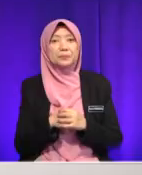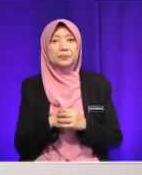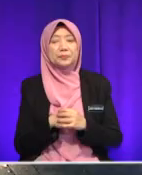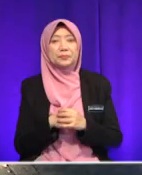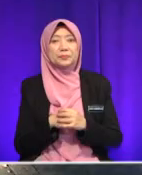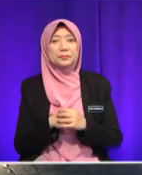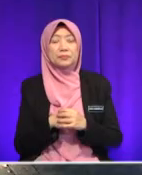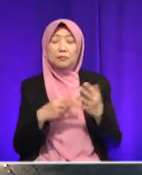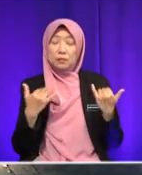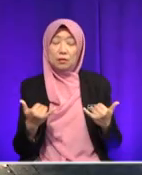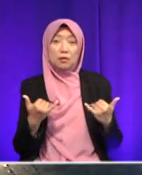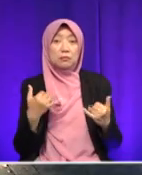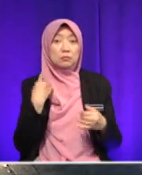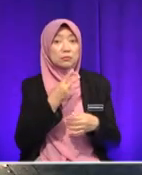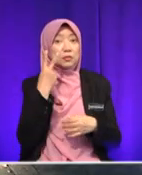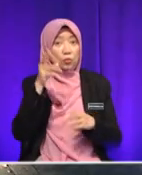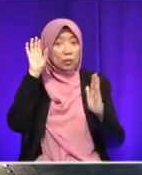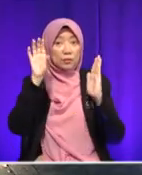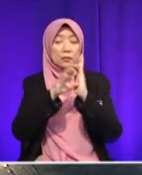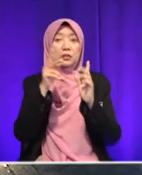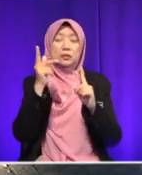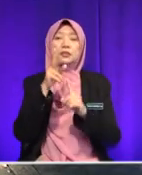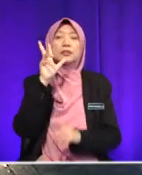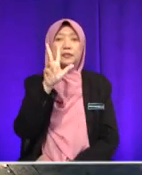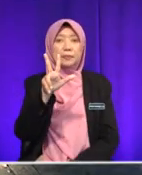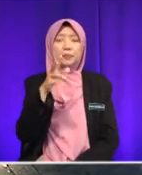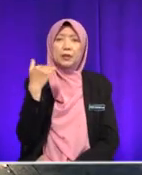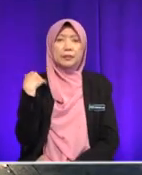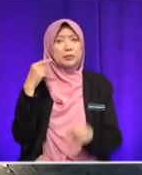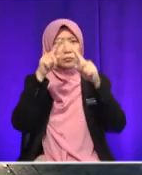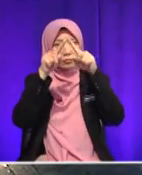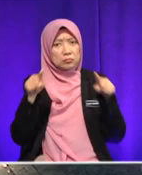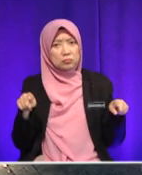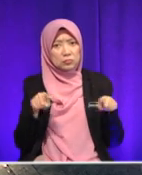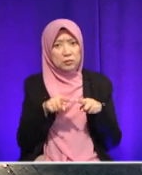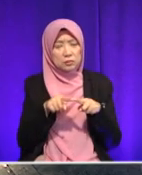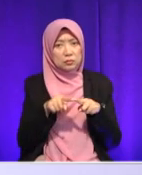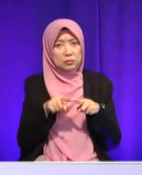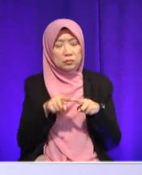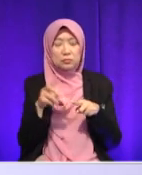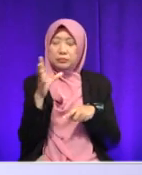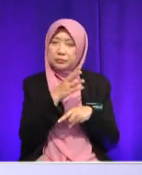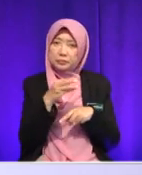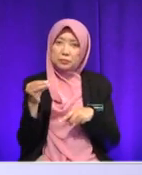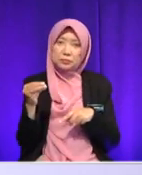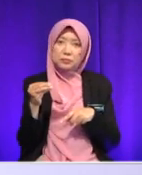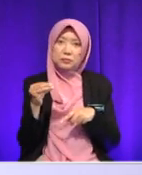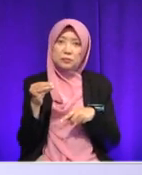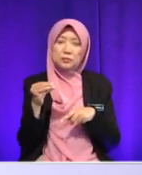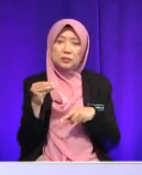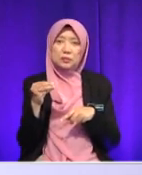baik. Sekarang kita lihat gambar yang ketiga. Kita lihat ada segitiga di sana. Okay. Dan sebenarnya tips